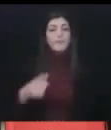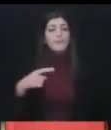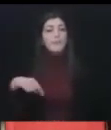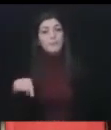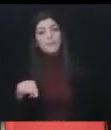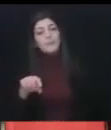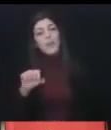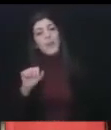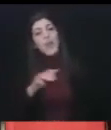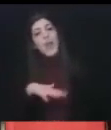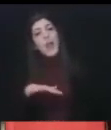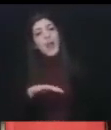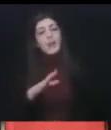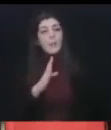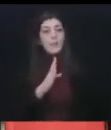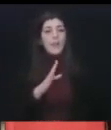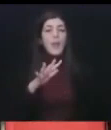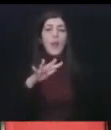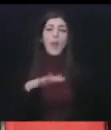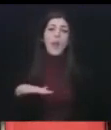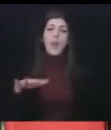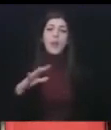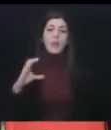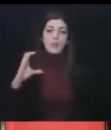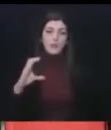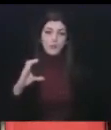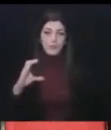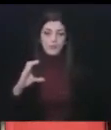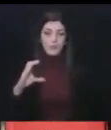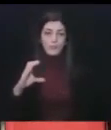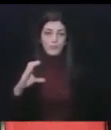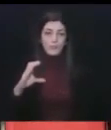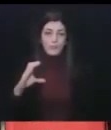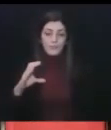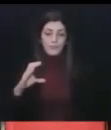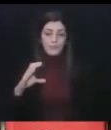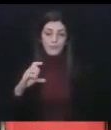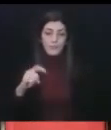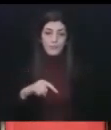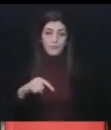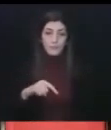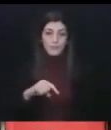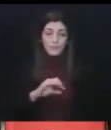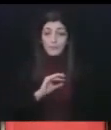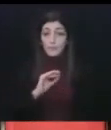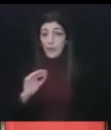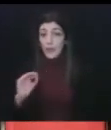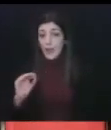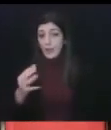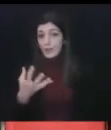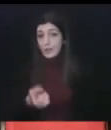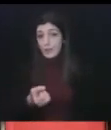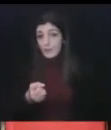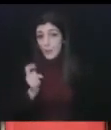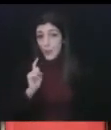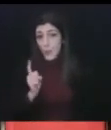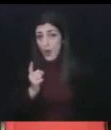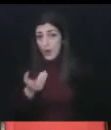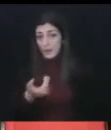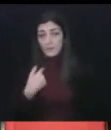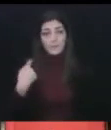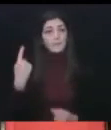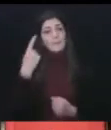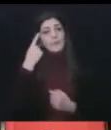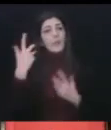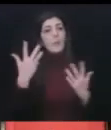attraversare sia area B che area C. Allora la richiesta sostanzialmente è